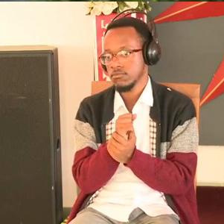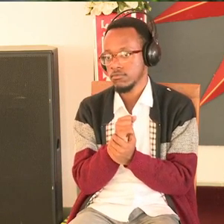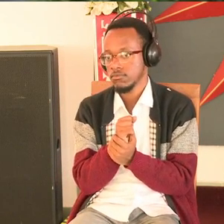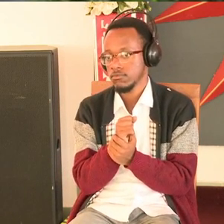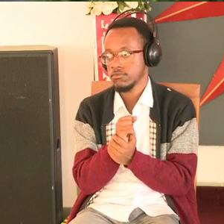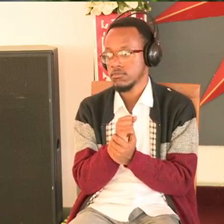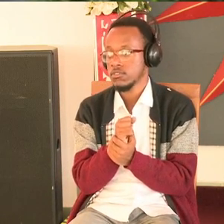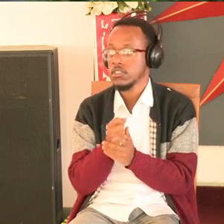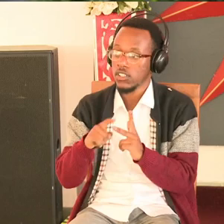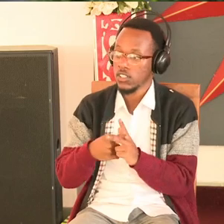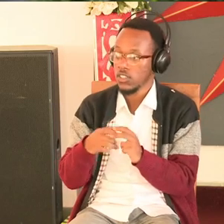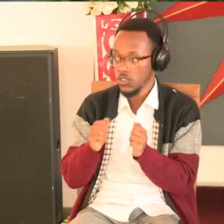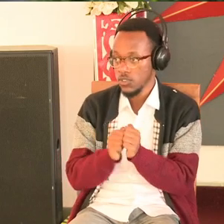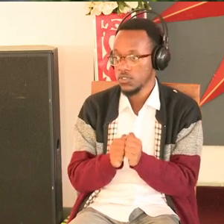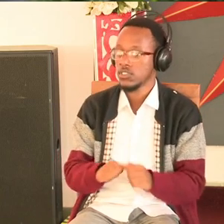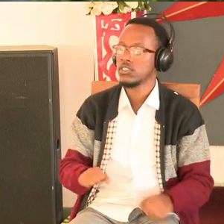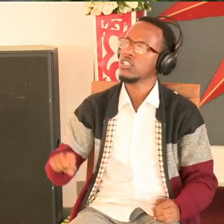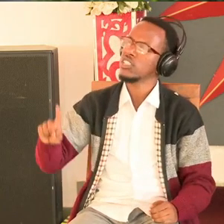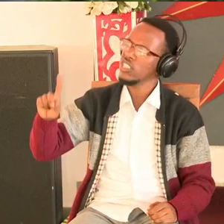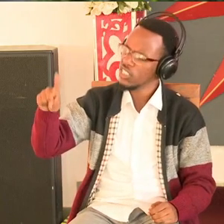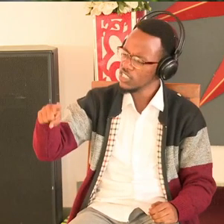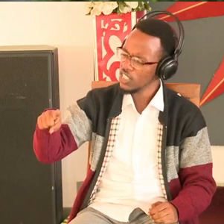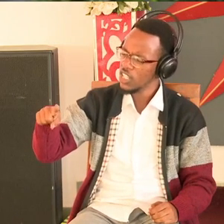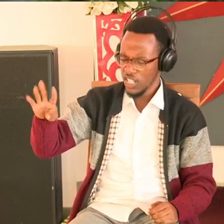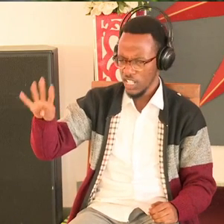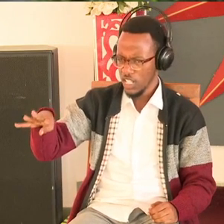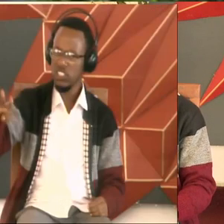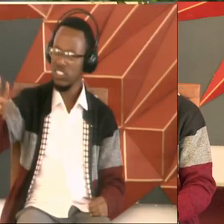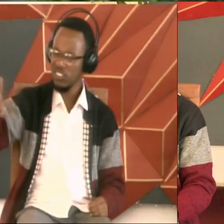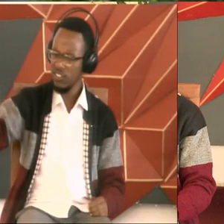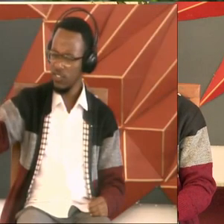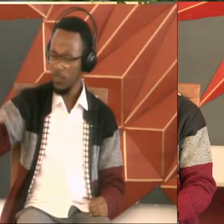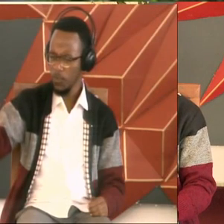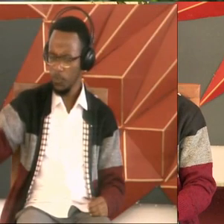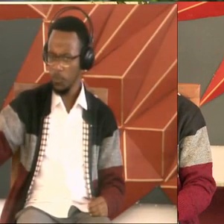izatangirana n'ibihumbi ijana na mirongo ine na bine nyuma yo kuzamurwa